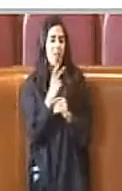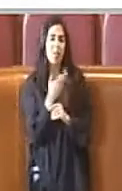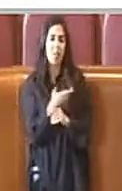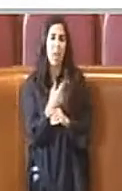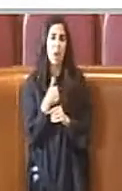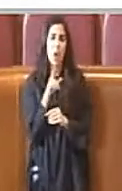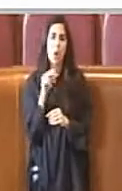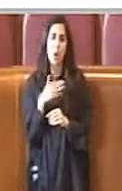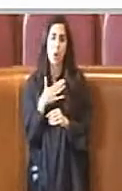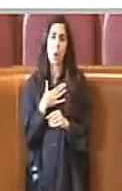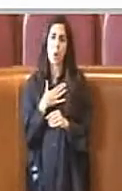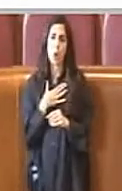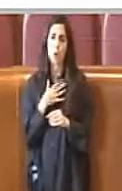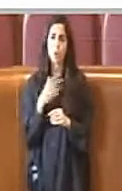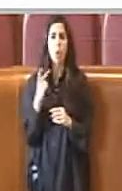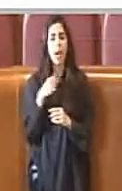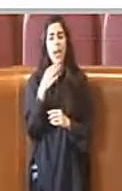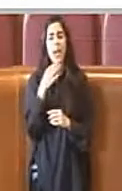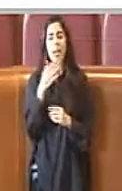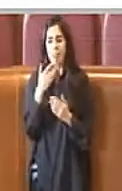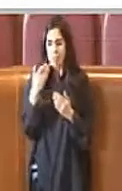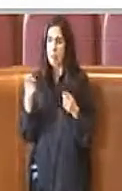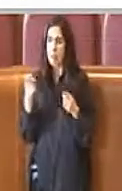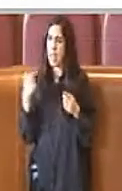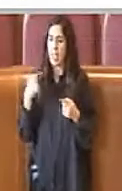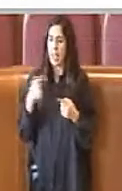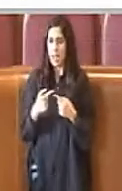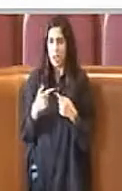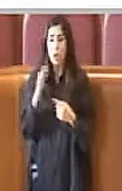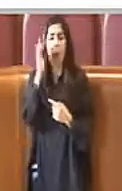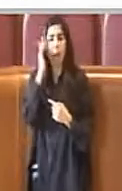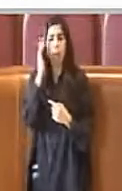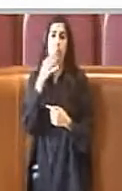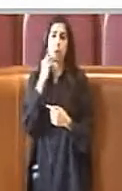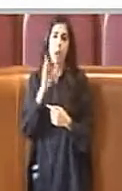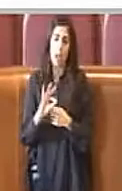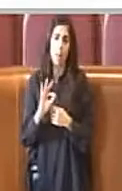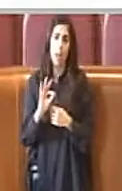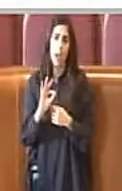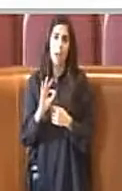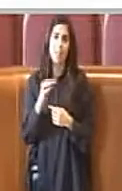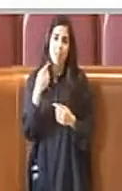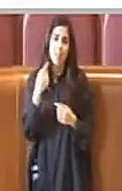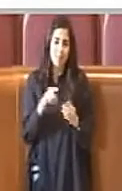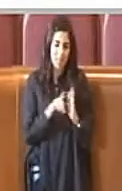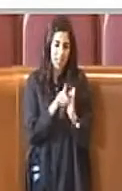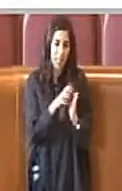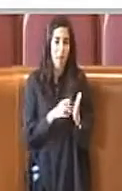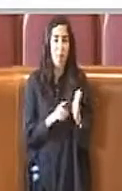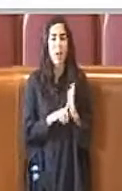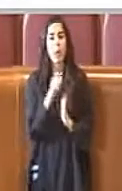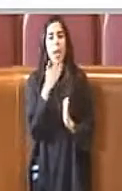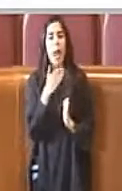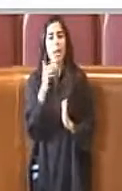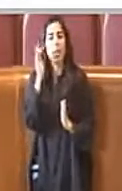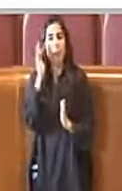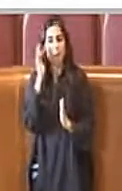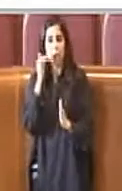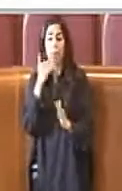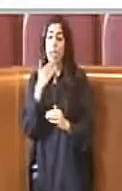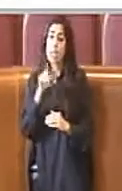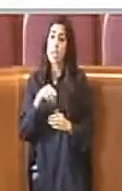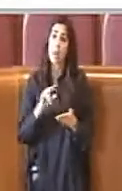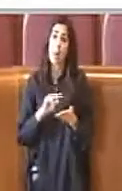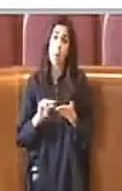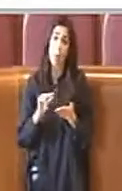ascoltato e quindi ecco questo è sicuramente il frutto di quella ascolto non l'ha più ringrazio anche gli uffici o con una